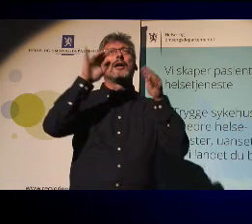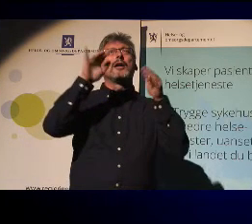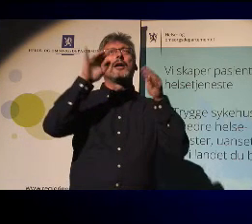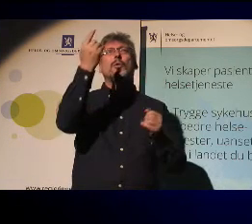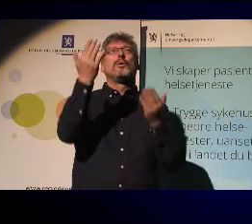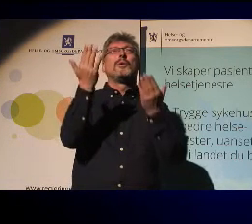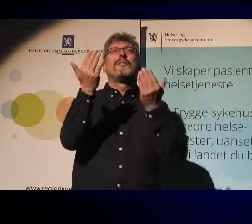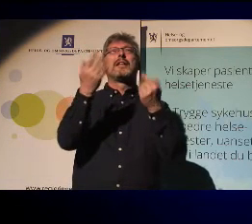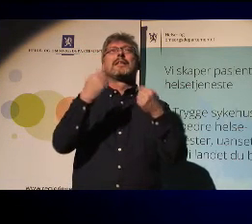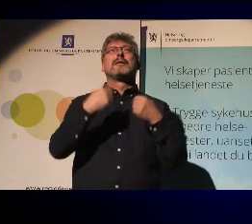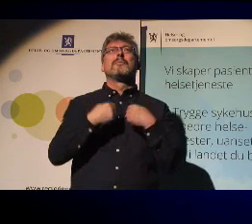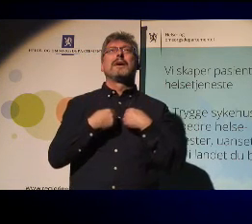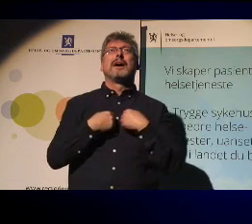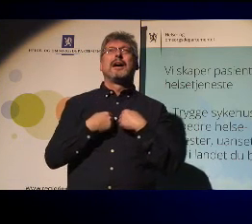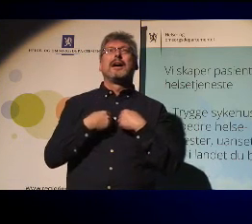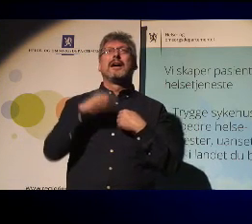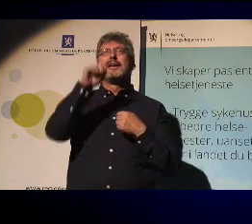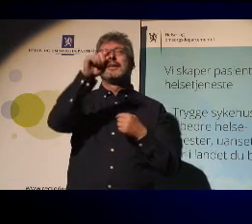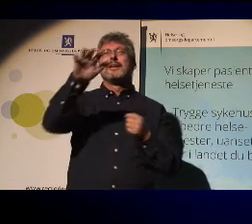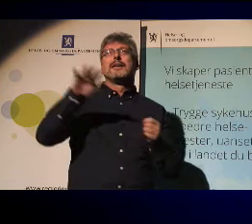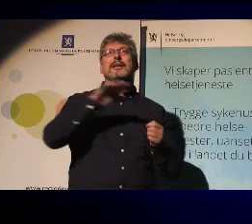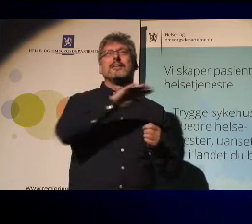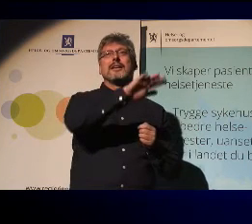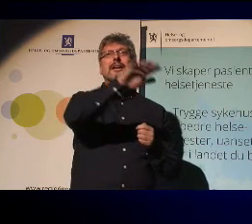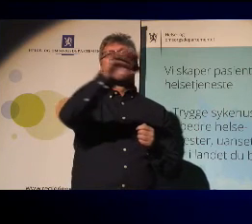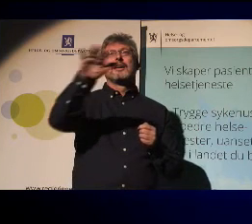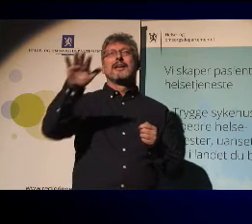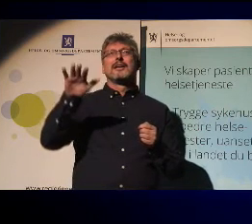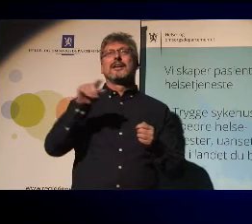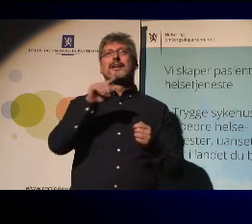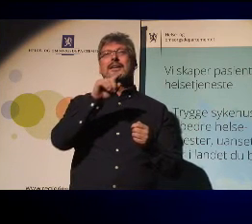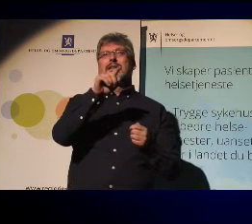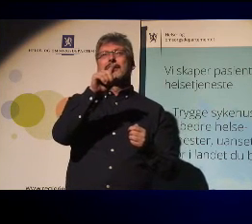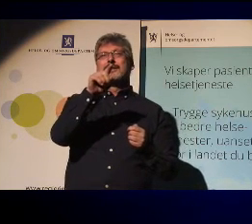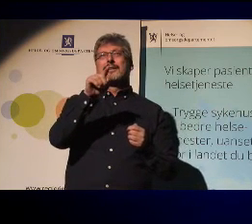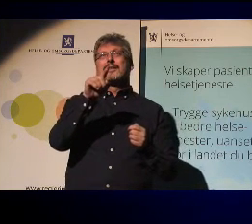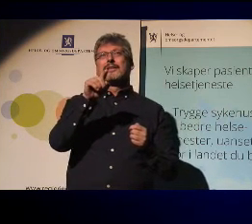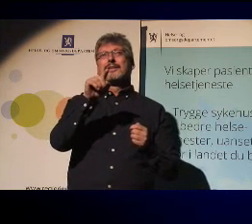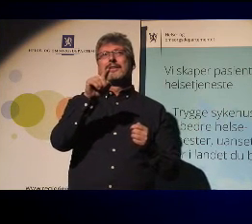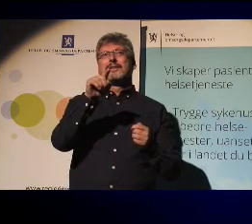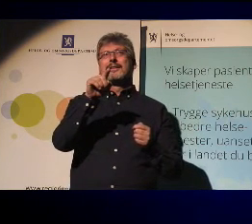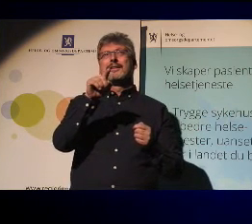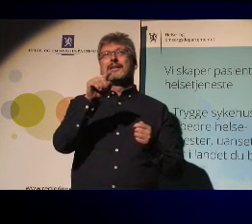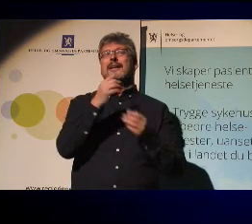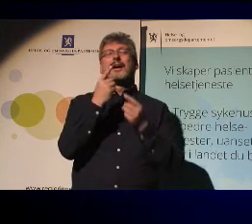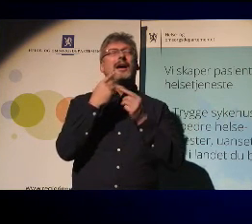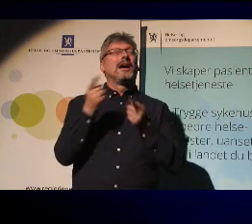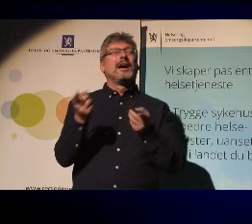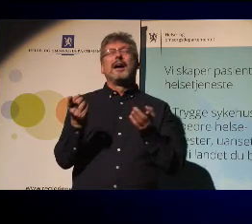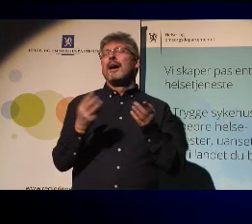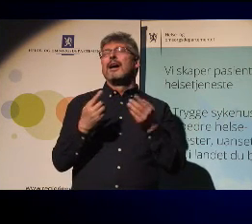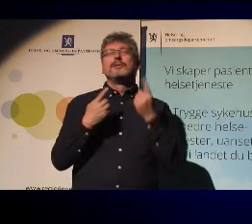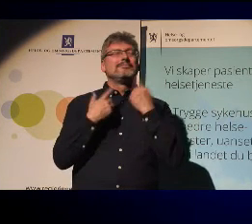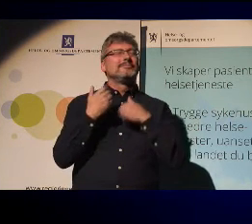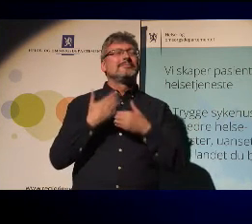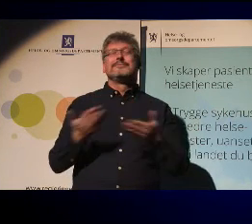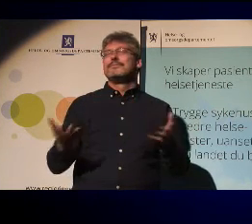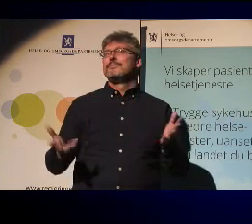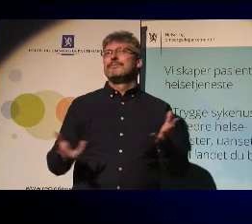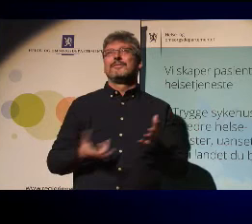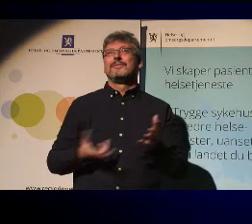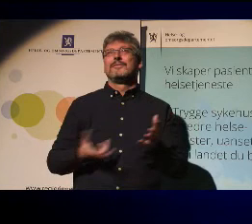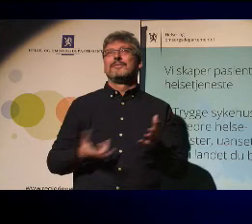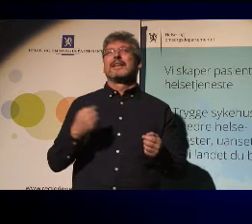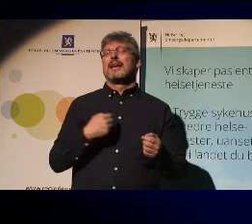i detta land dit sin ej rå. Jag är